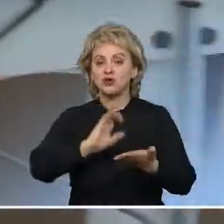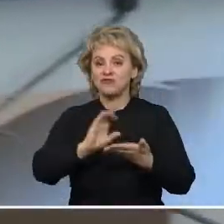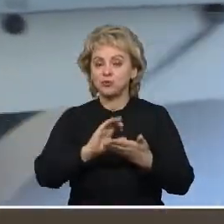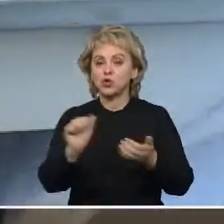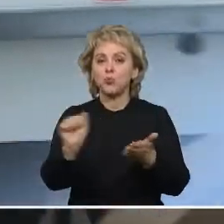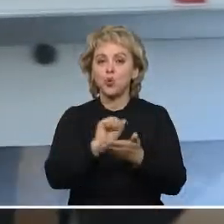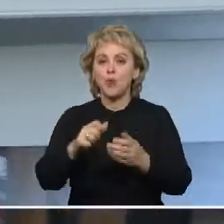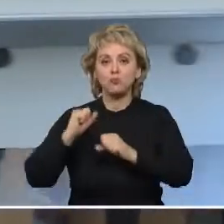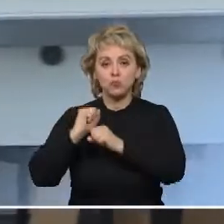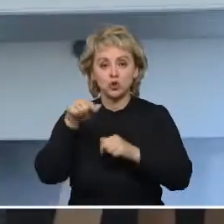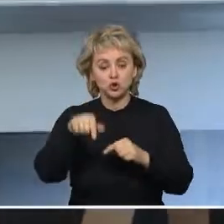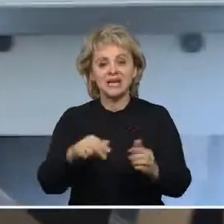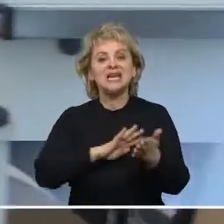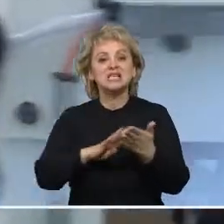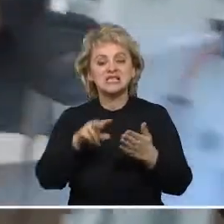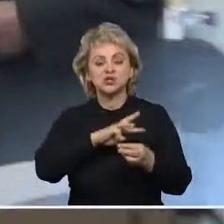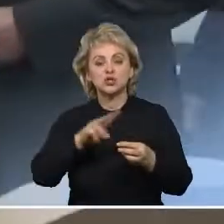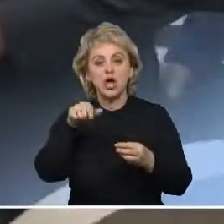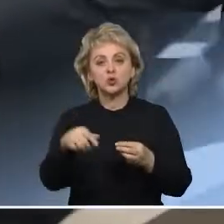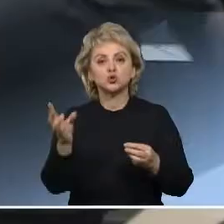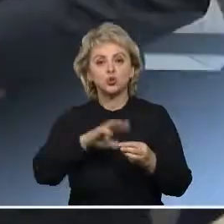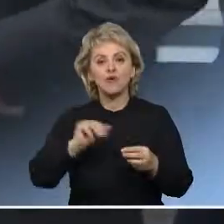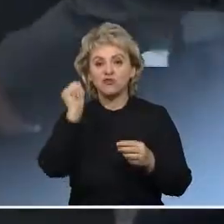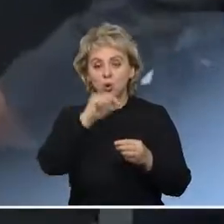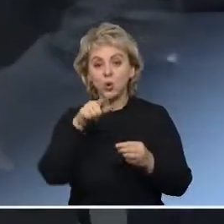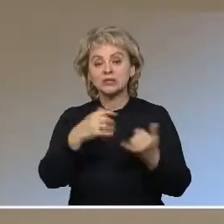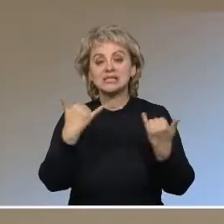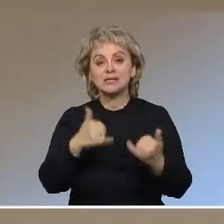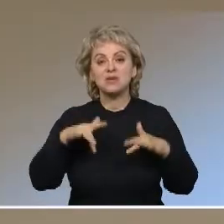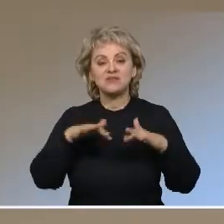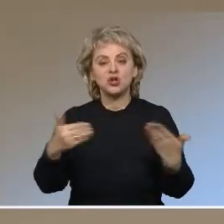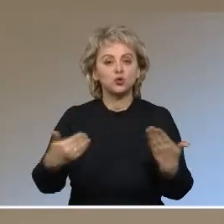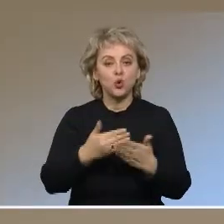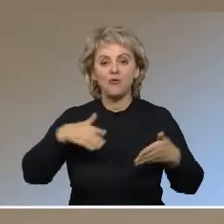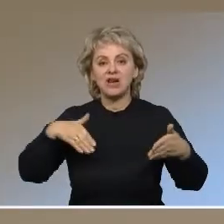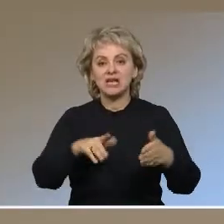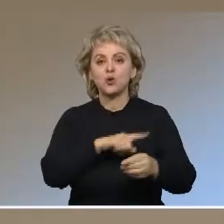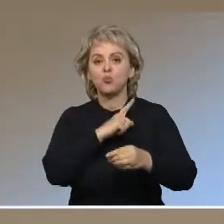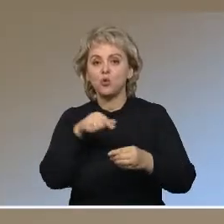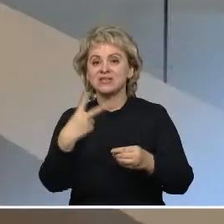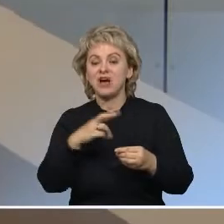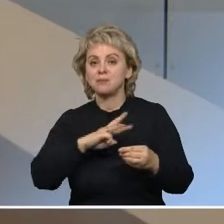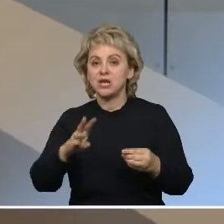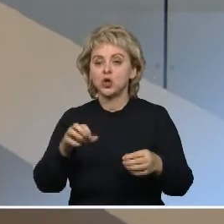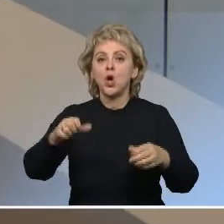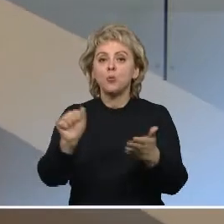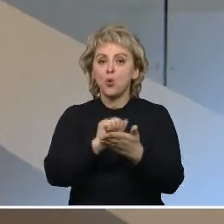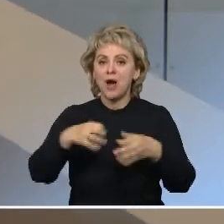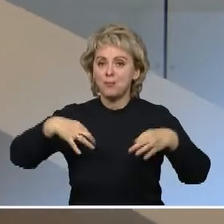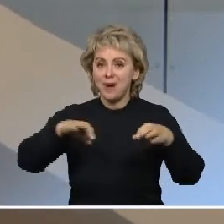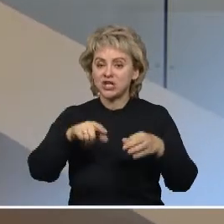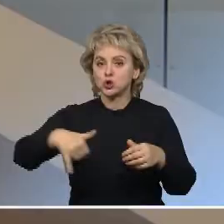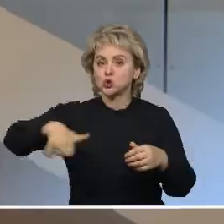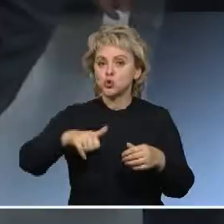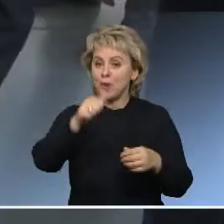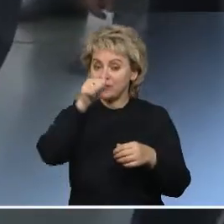выпускать бумажные мешки. 90 миллионов штук в год. А теперь в деле новая линия мощностью 2 миллиона бумажных пакетов и сумок